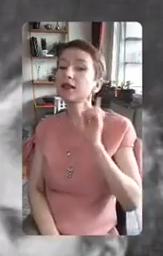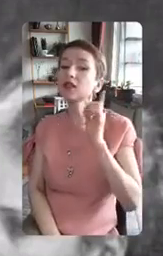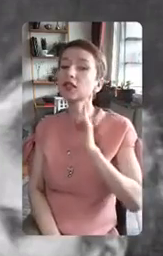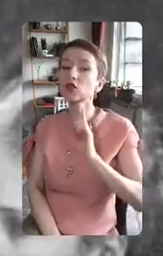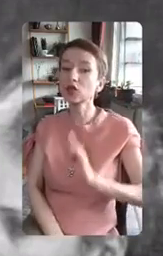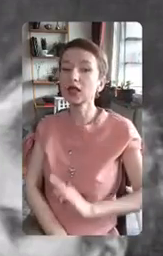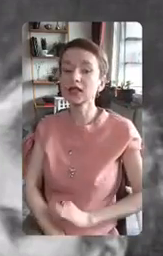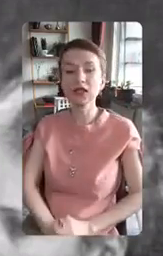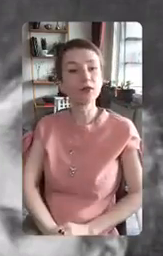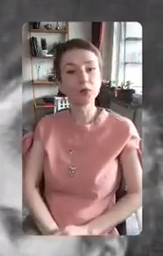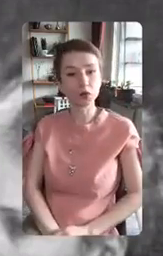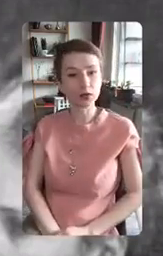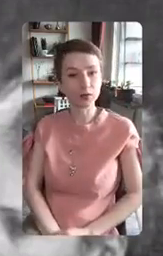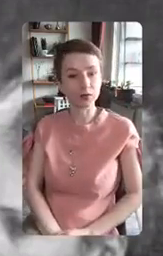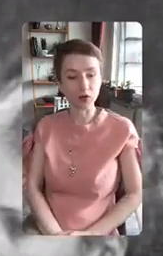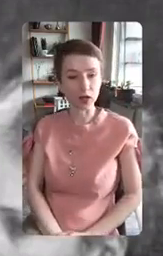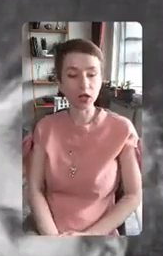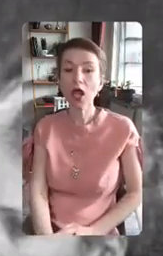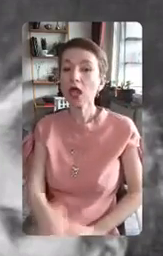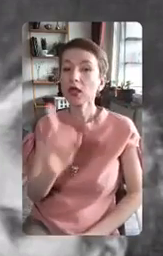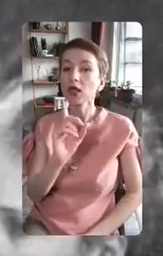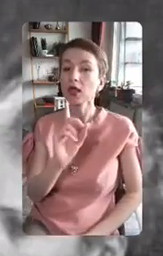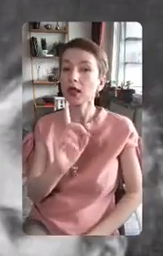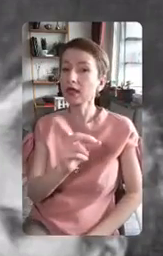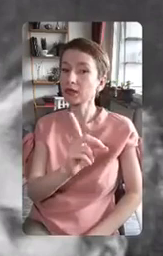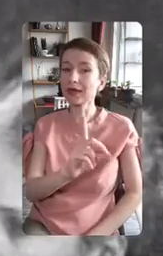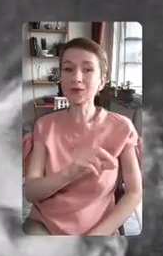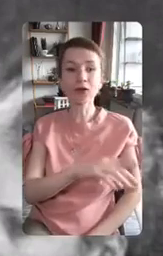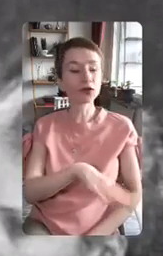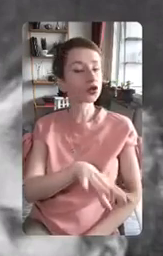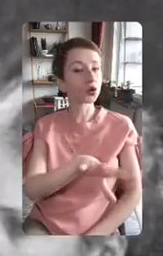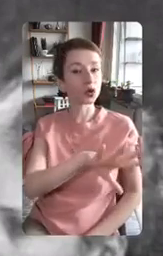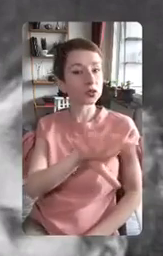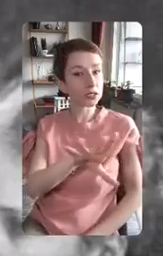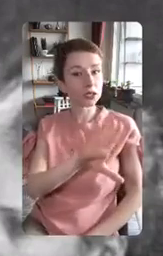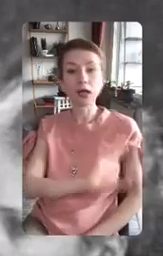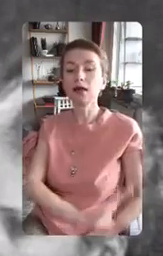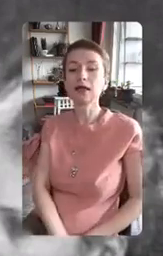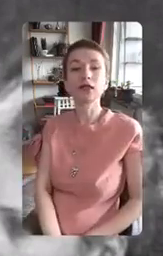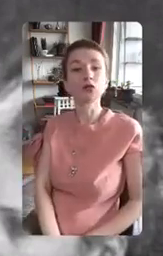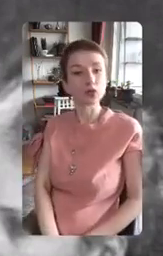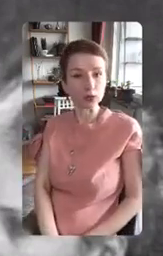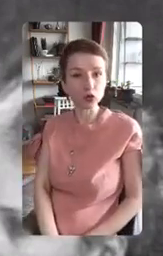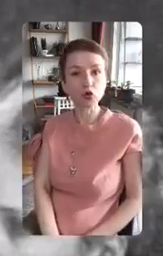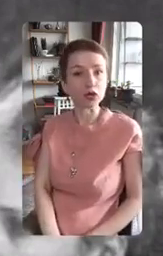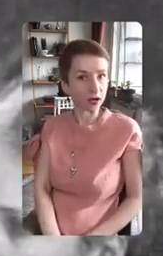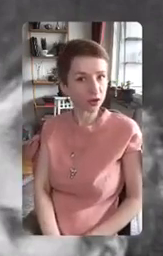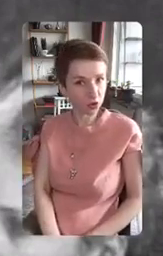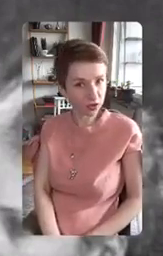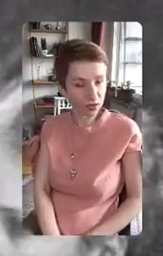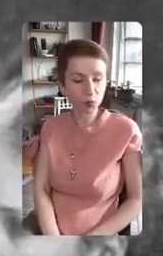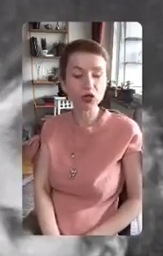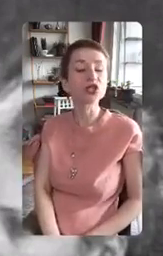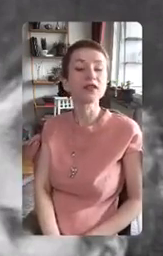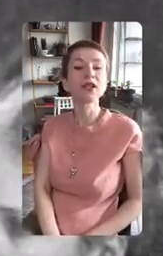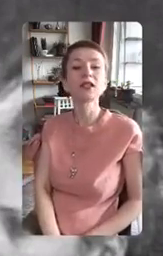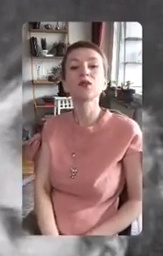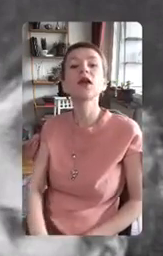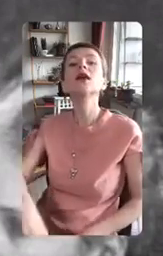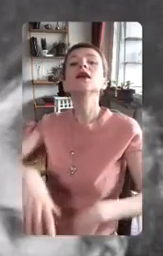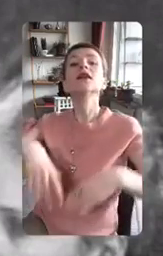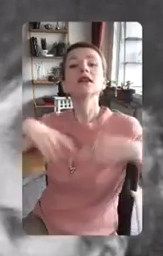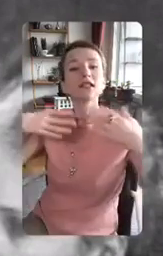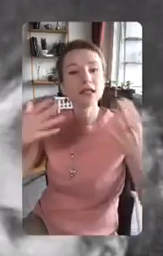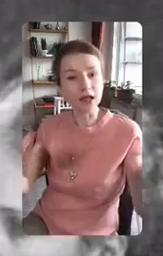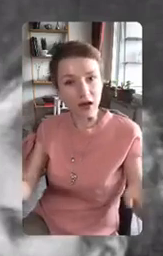спорили, они не сразу согласились по вопросу веры. И Эльза поэтому говорила, что нет, я если иду замуж, то я хочу идти замуж за человека,